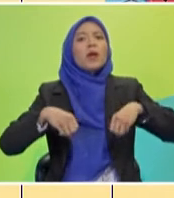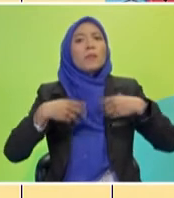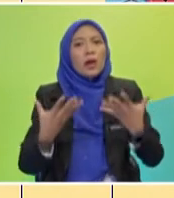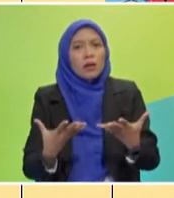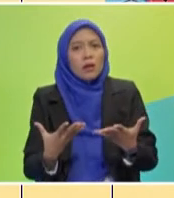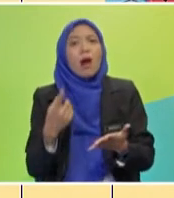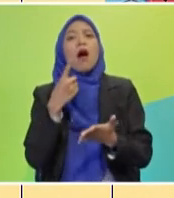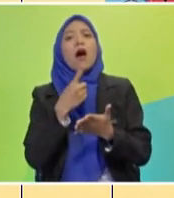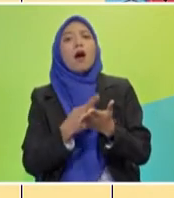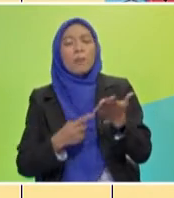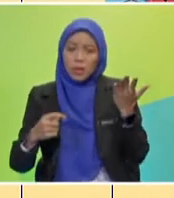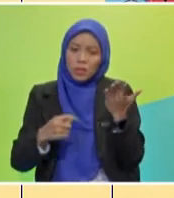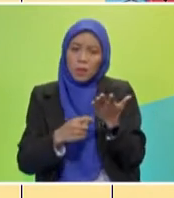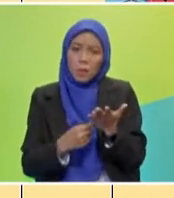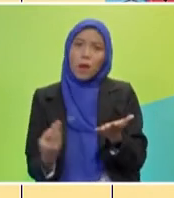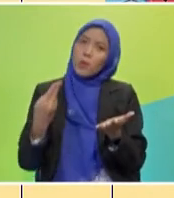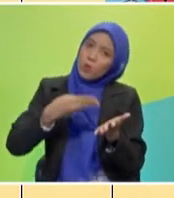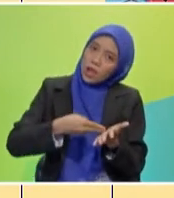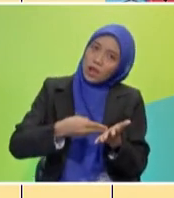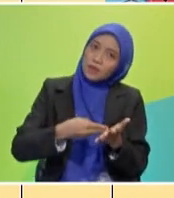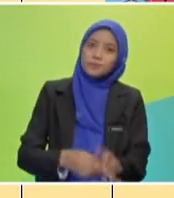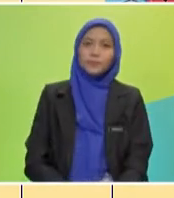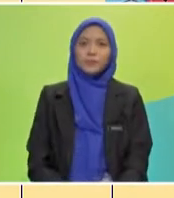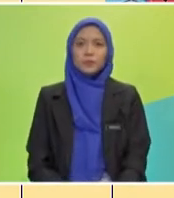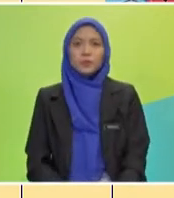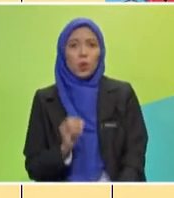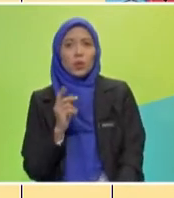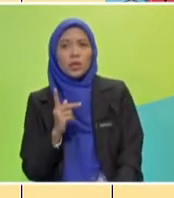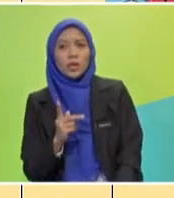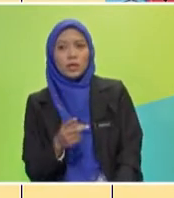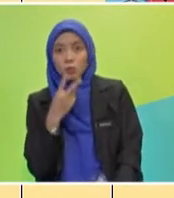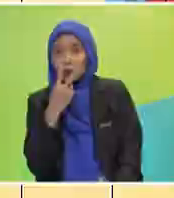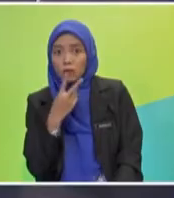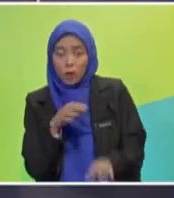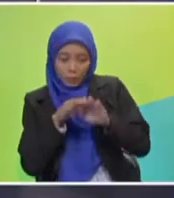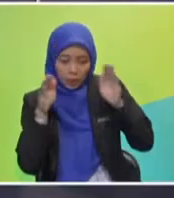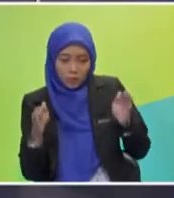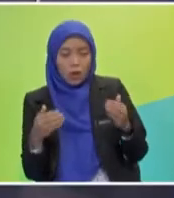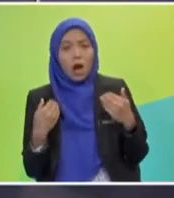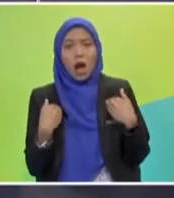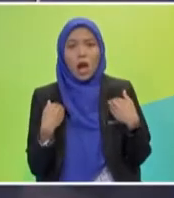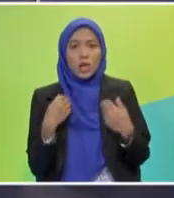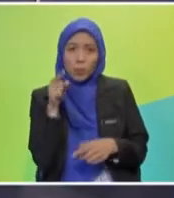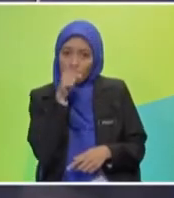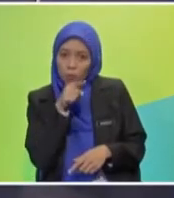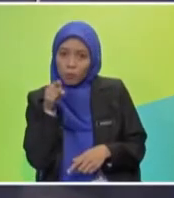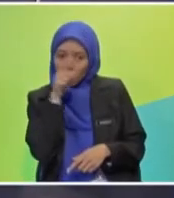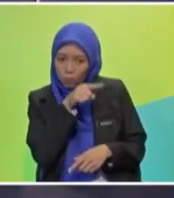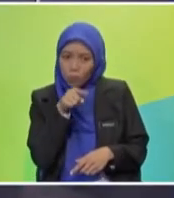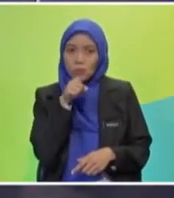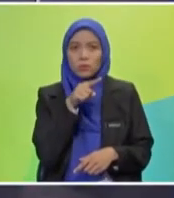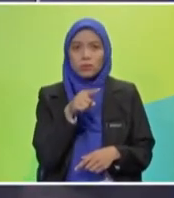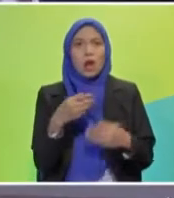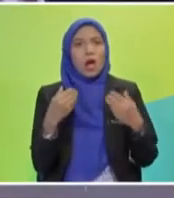penambahan berulang? Okey Nisa, dekat berhampiran dengan Nisa tu kita ada butang. Butang. Okey, baik. Contohnya kita ada